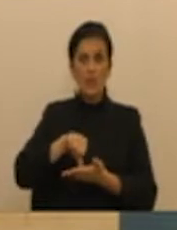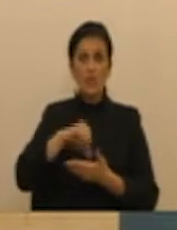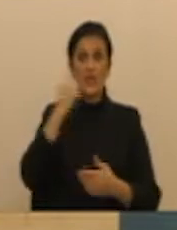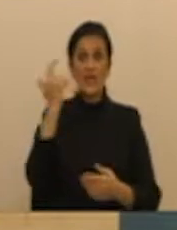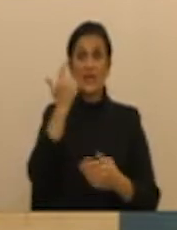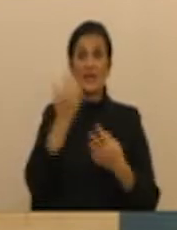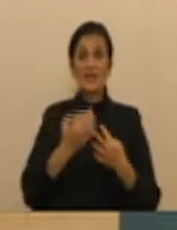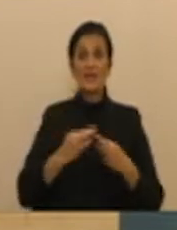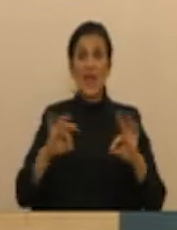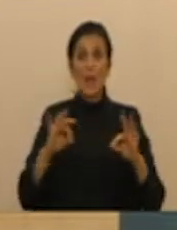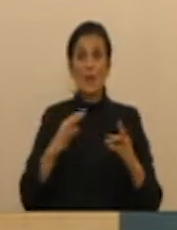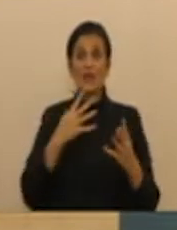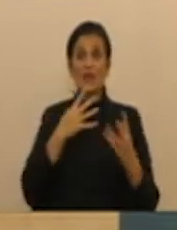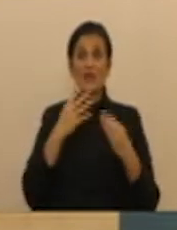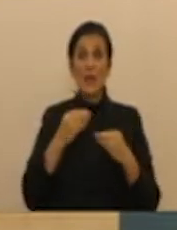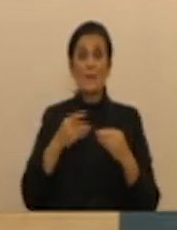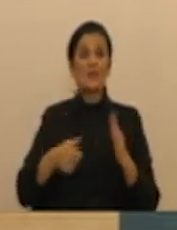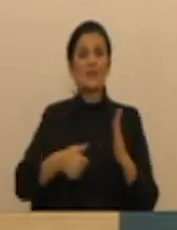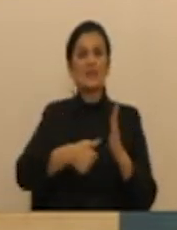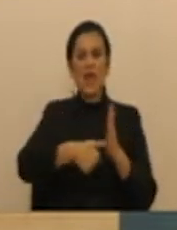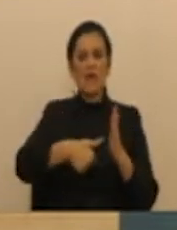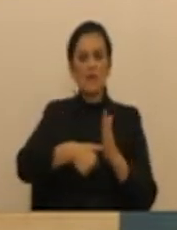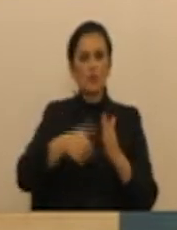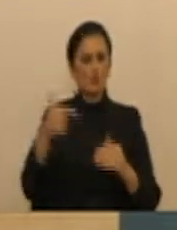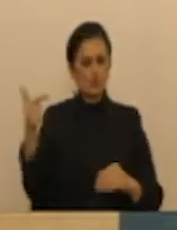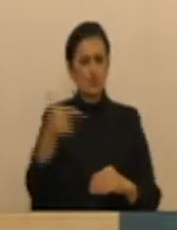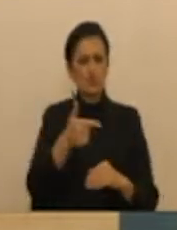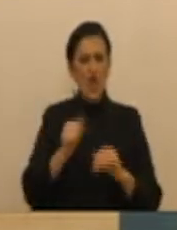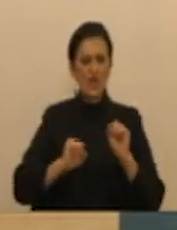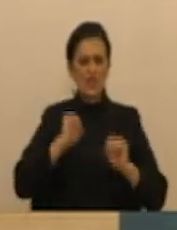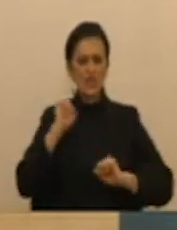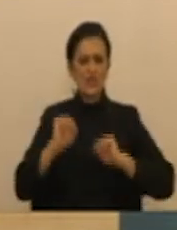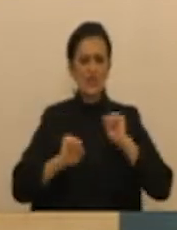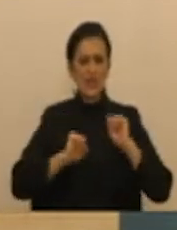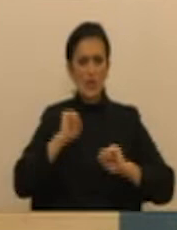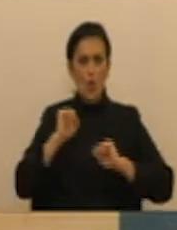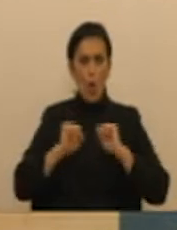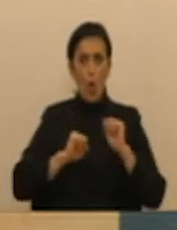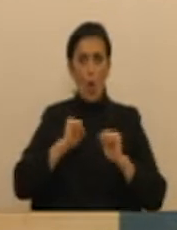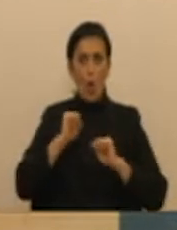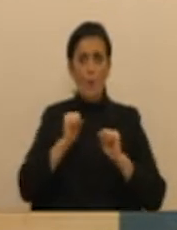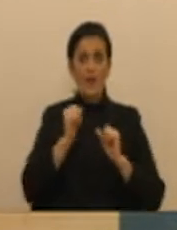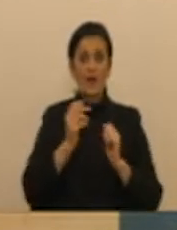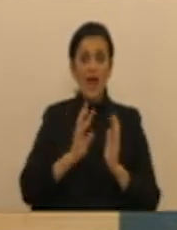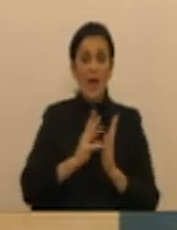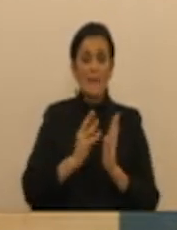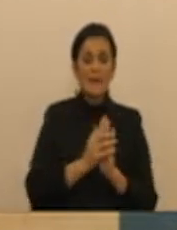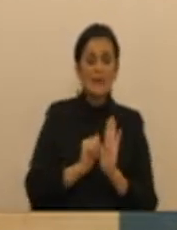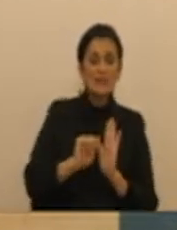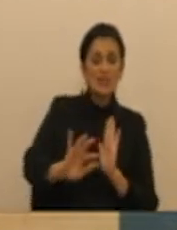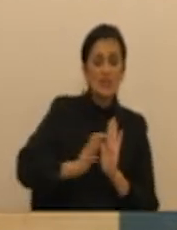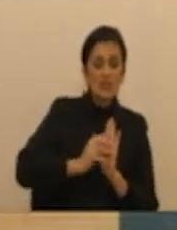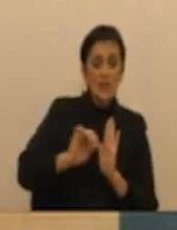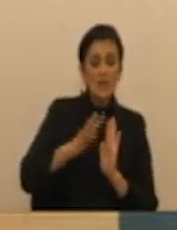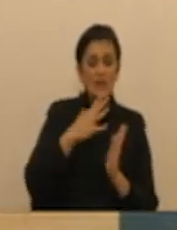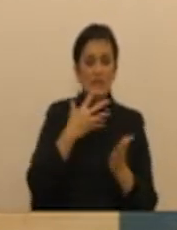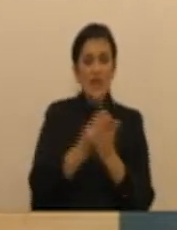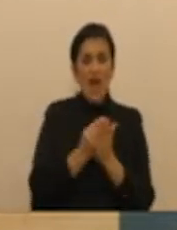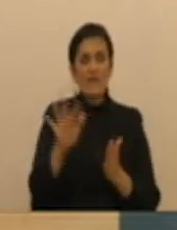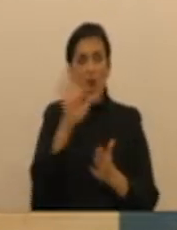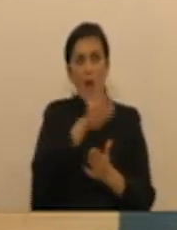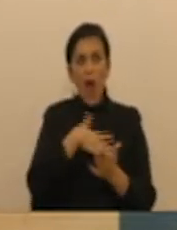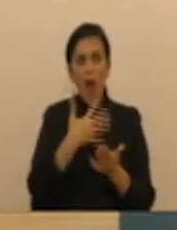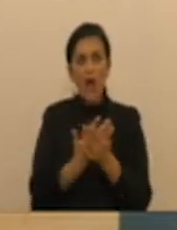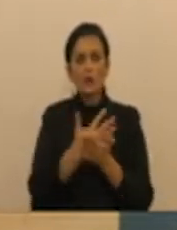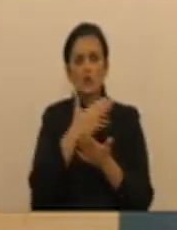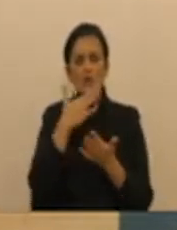დემოკრატიის ყალბილ ზუნგების დახმარებით უხეშად ცდილობენ შემოგვაჩვეჩონ თავიანთი ქვეყნისის აქტუალური და